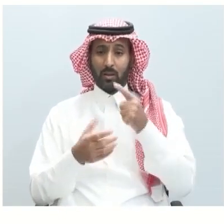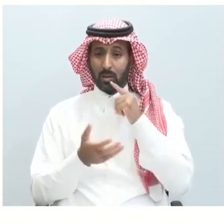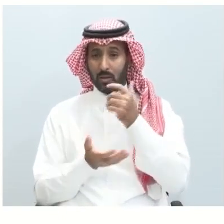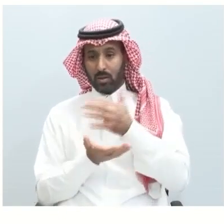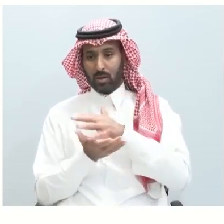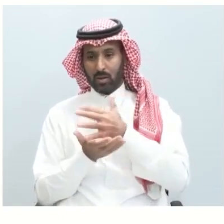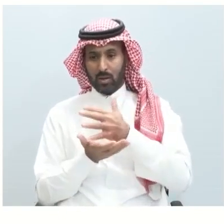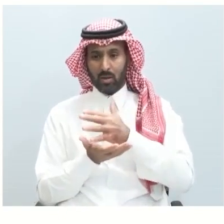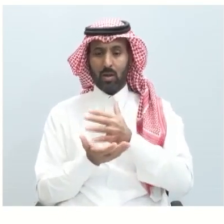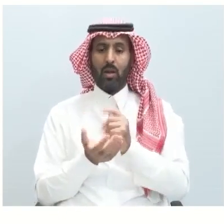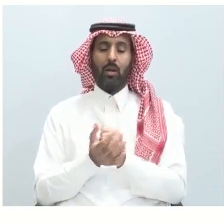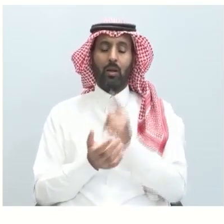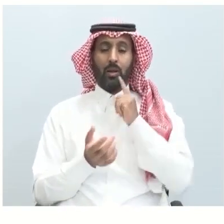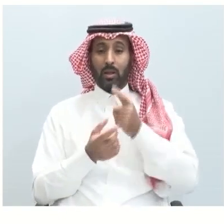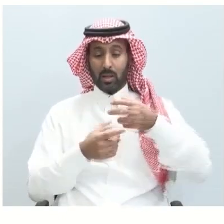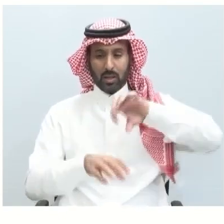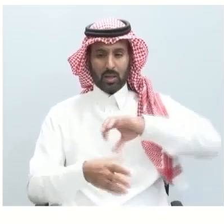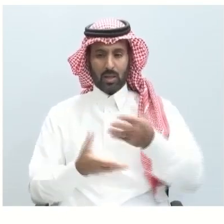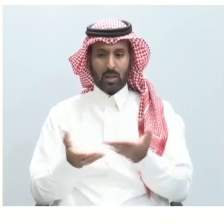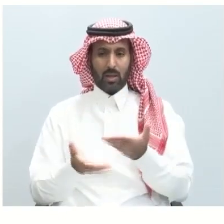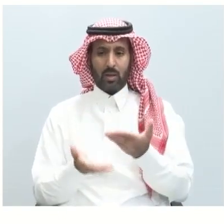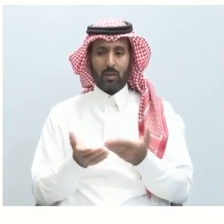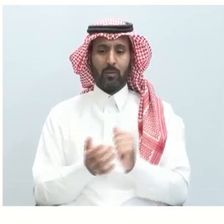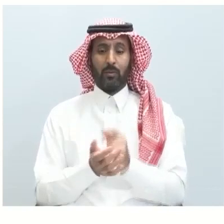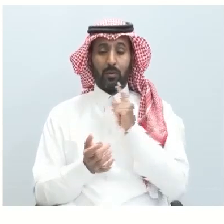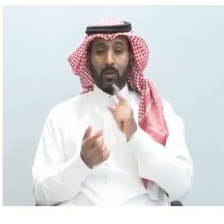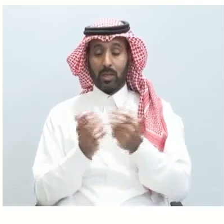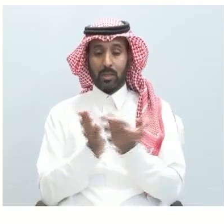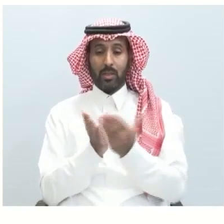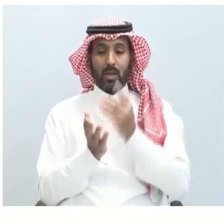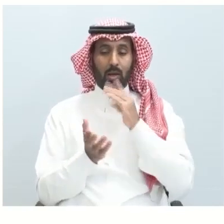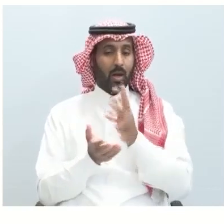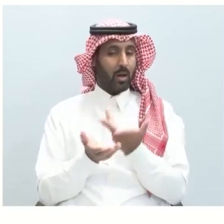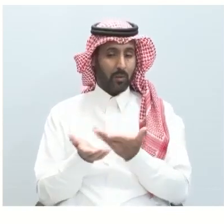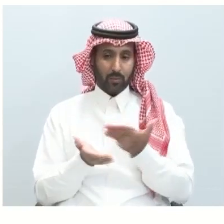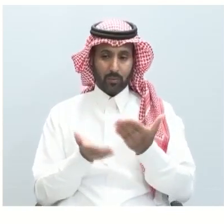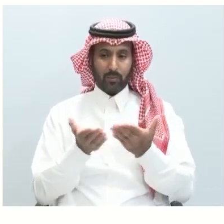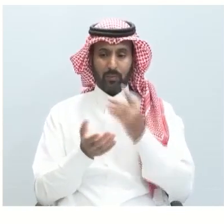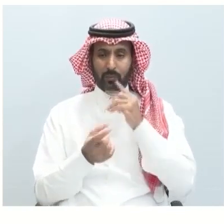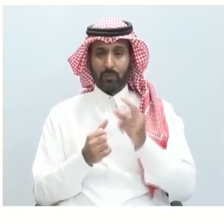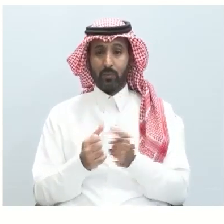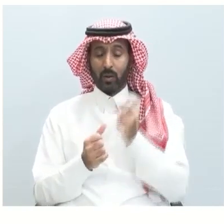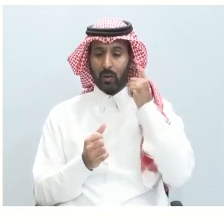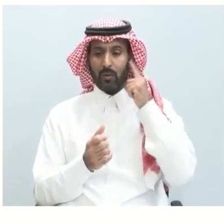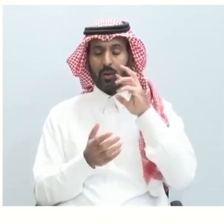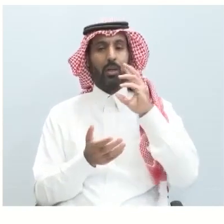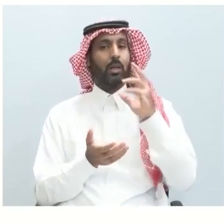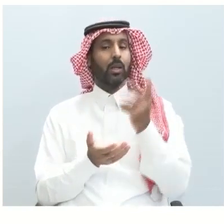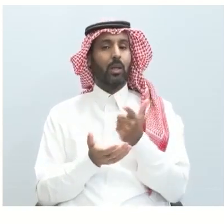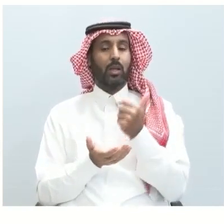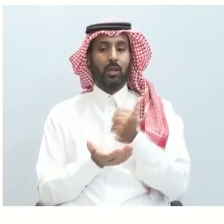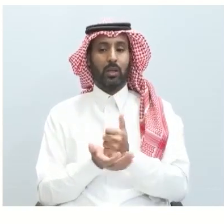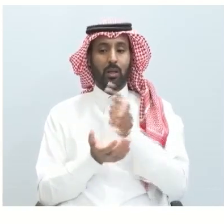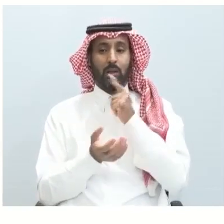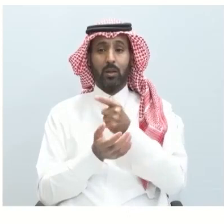الباب الرابع الاتزان الكيميائي ما زلنا في الدرس الاول وهو حاله الاتزان الديناميكي قلنا فكرته الرئيسه